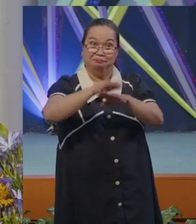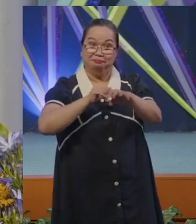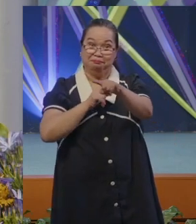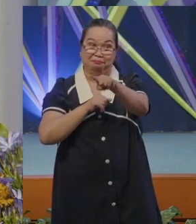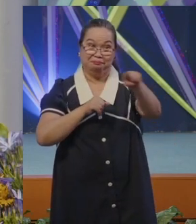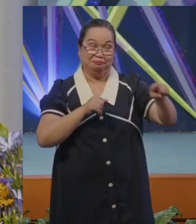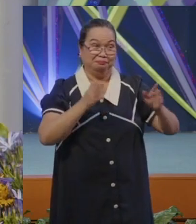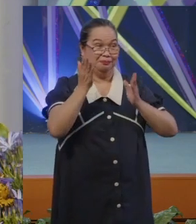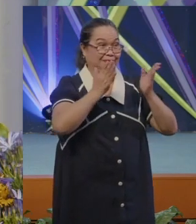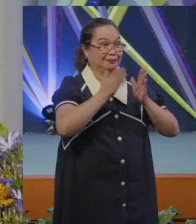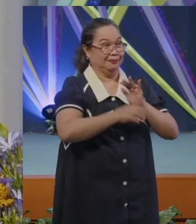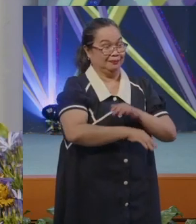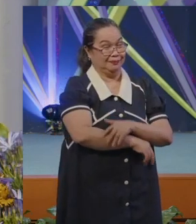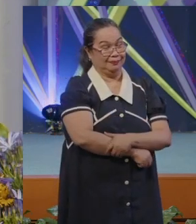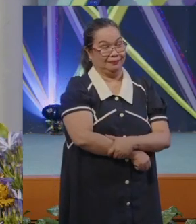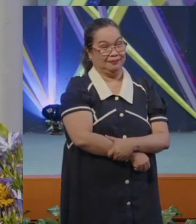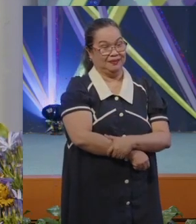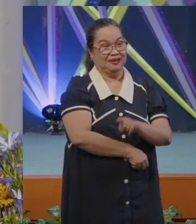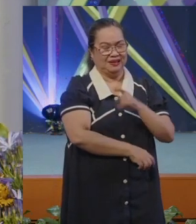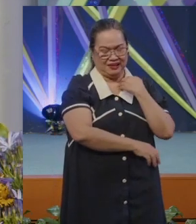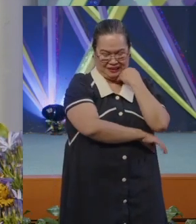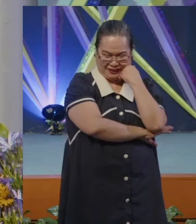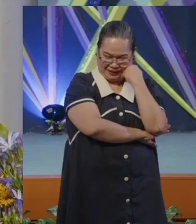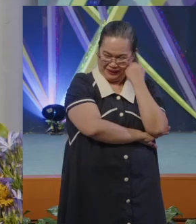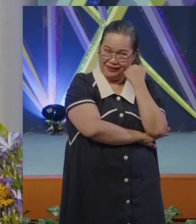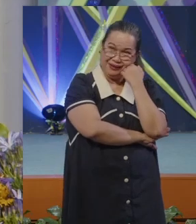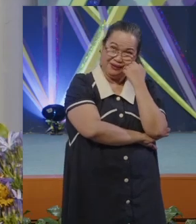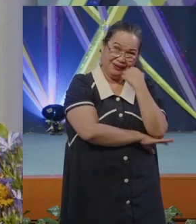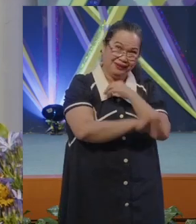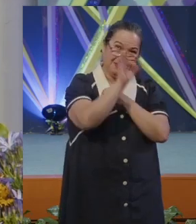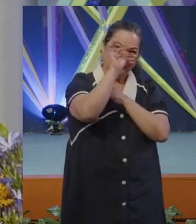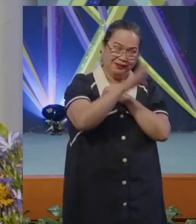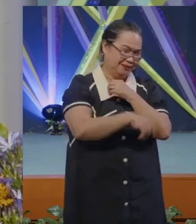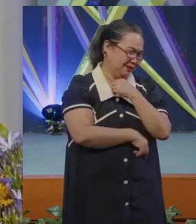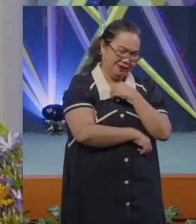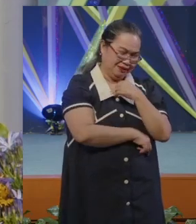maglingkod. Nahihiya ako Pastor.